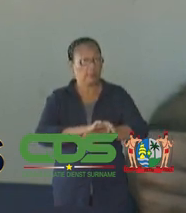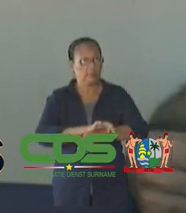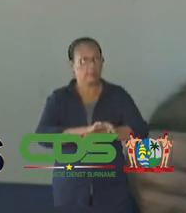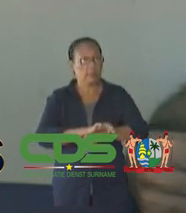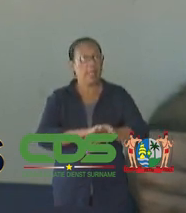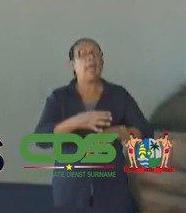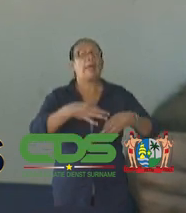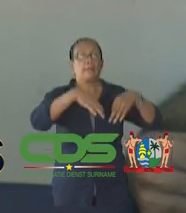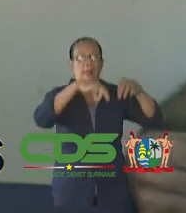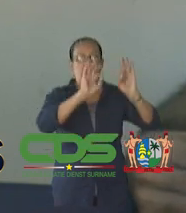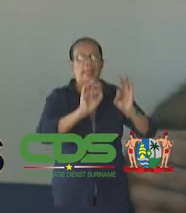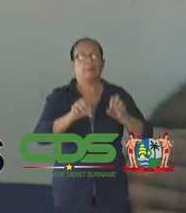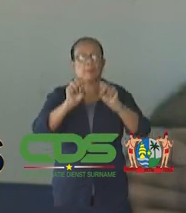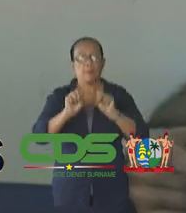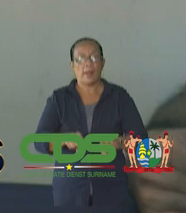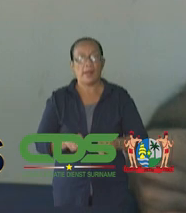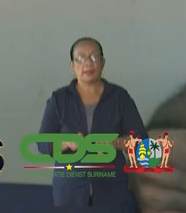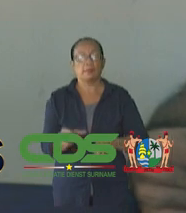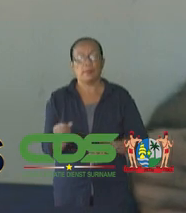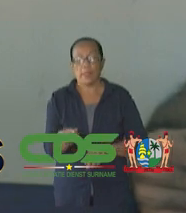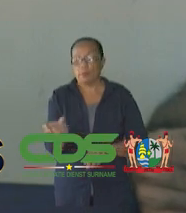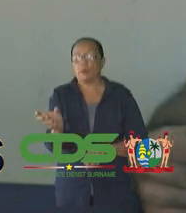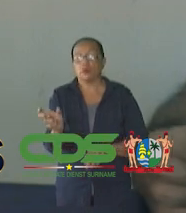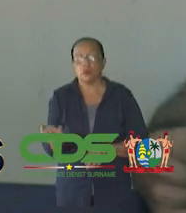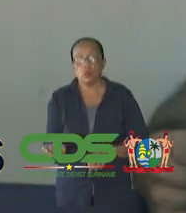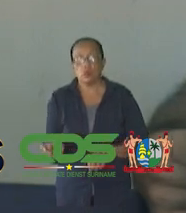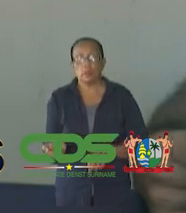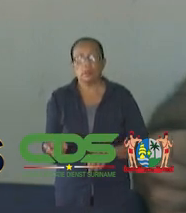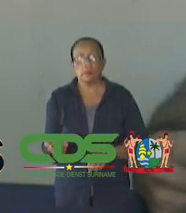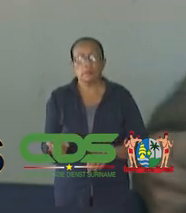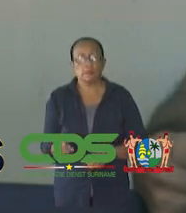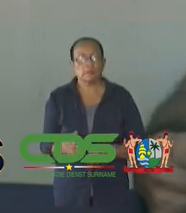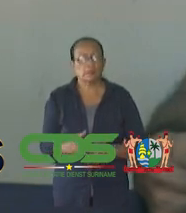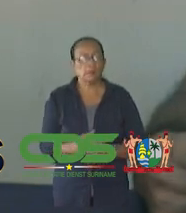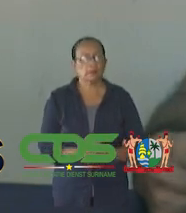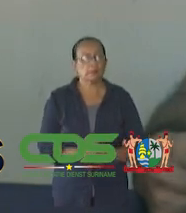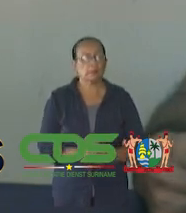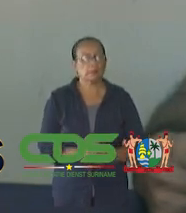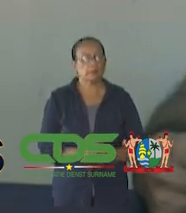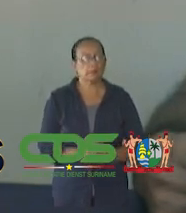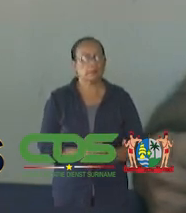het beleid zal bepalen bij personen met klachten.